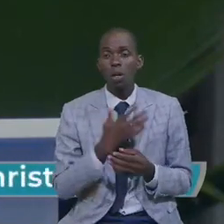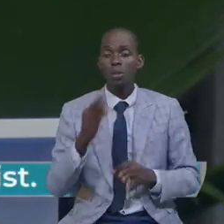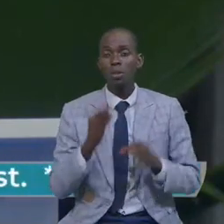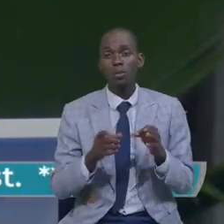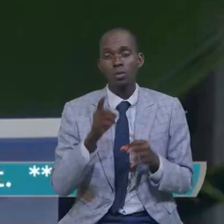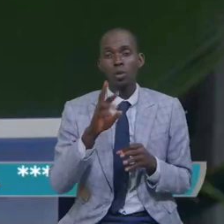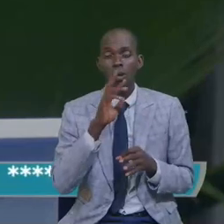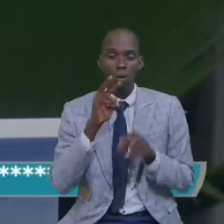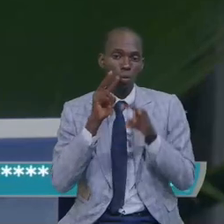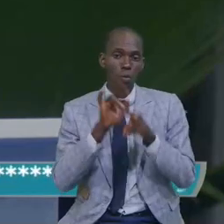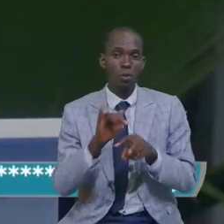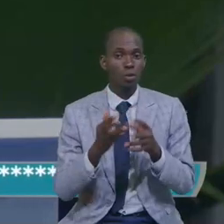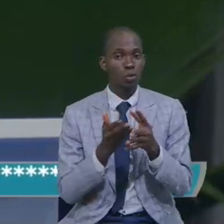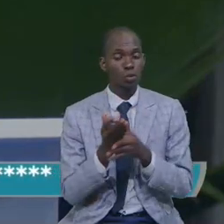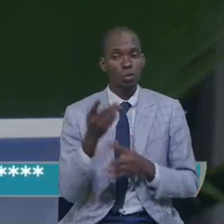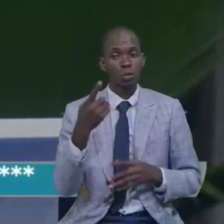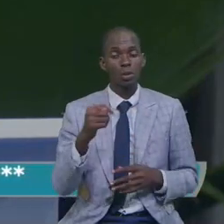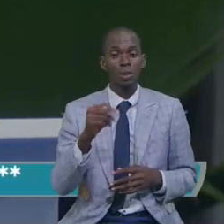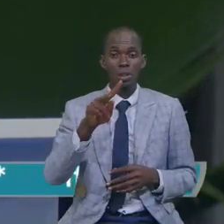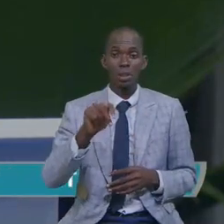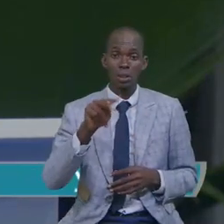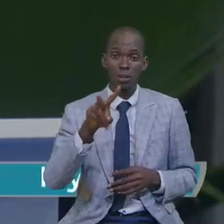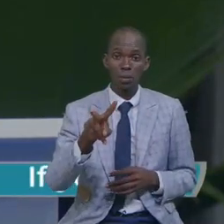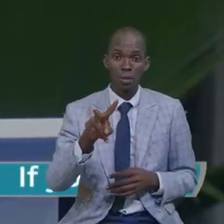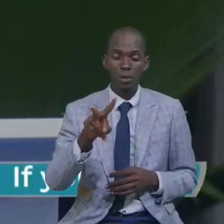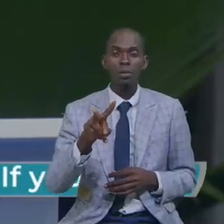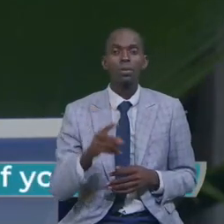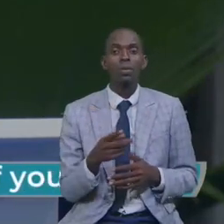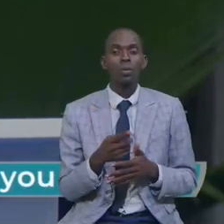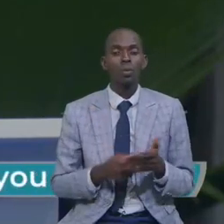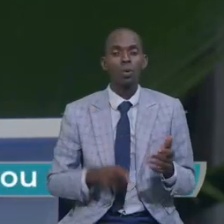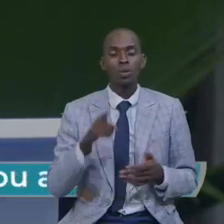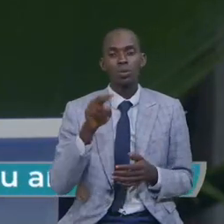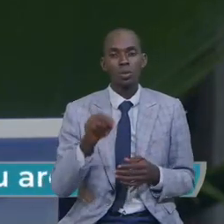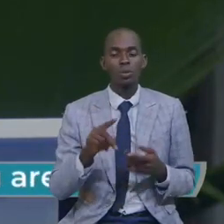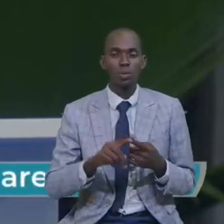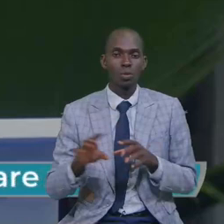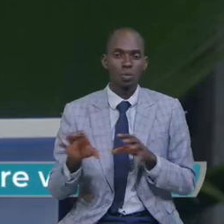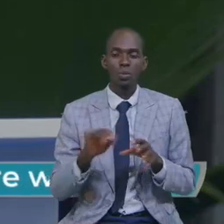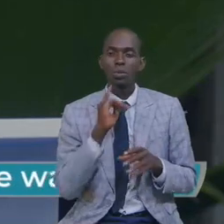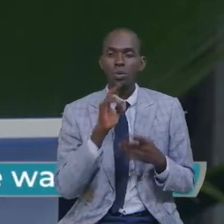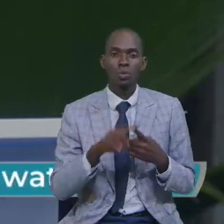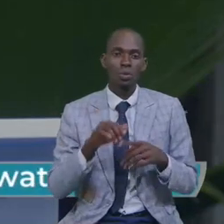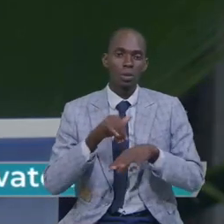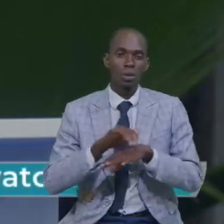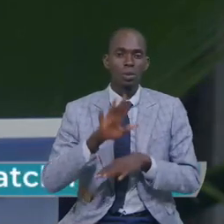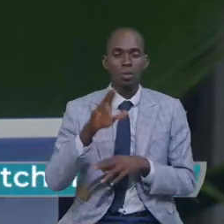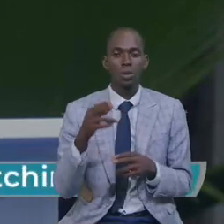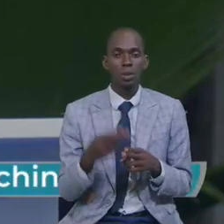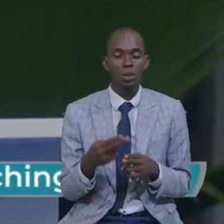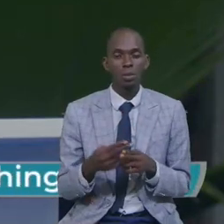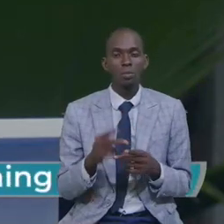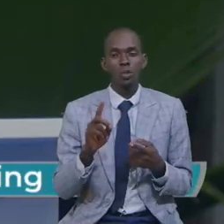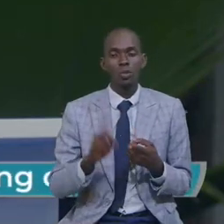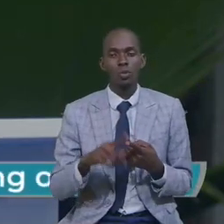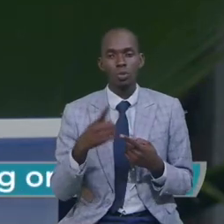si vous écoutez la radio bien la télévision et vous avez donné votre vie à Christ envoyez vos noms prénoms